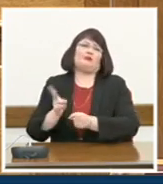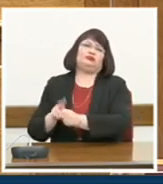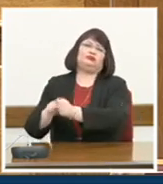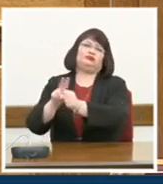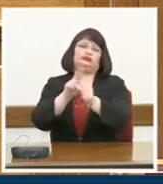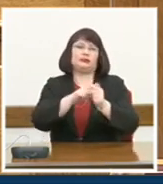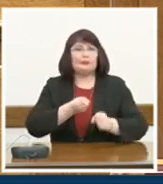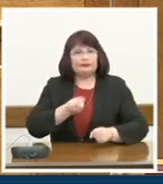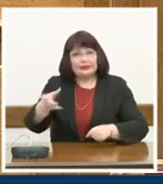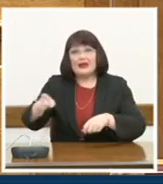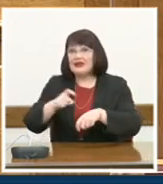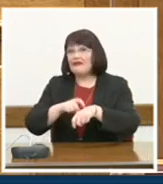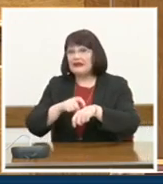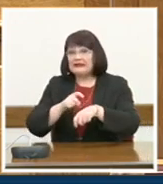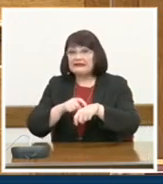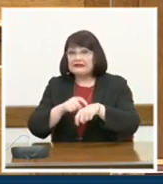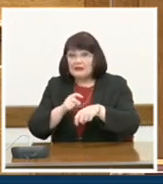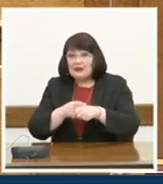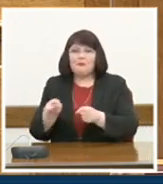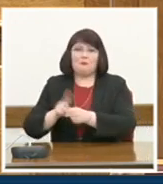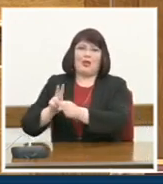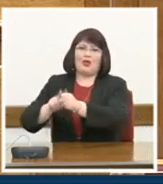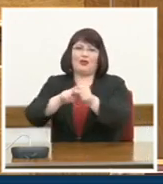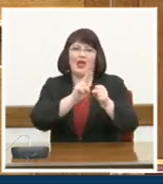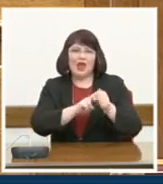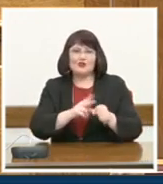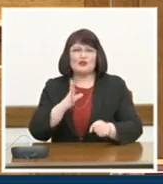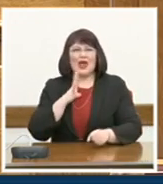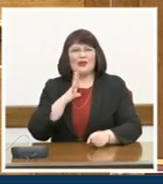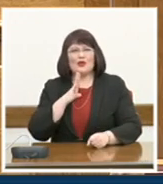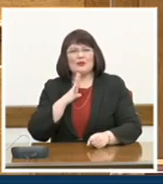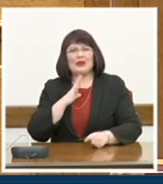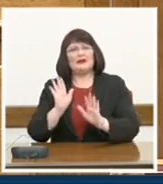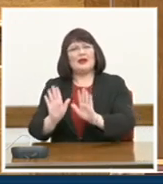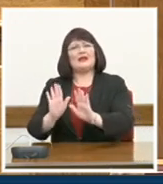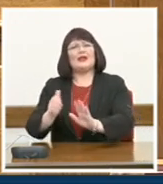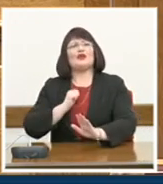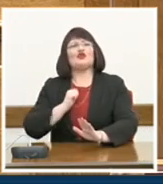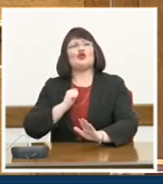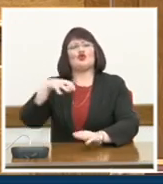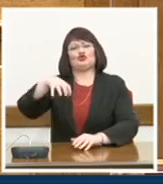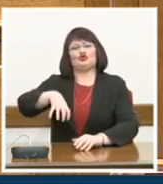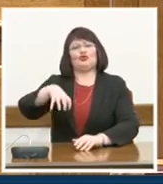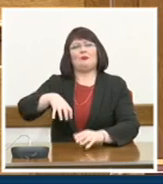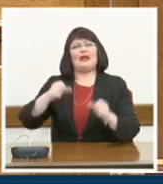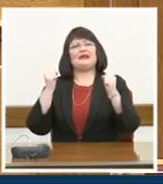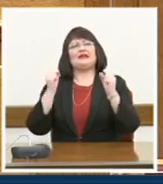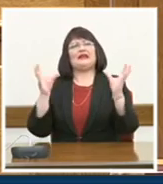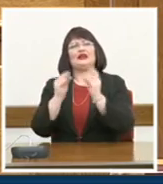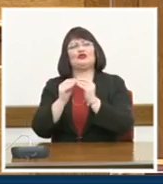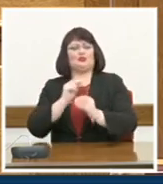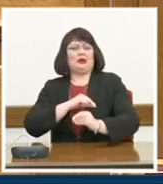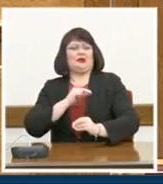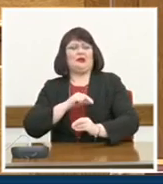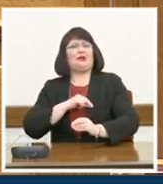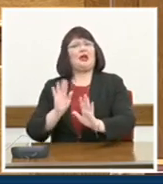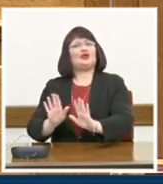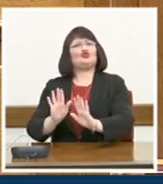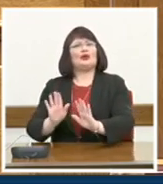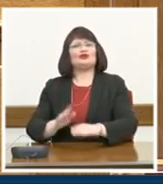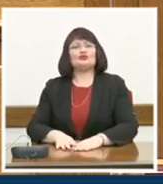συνεχίζουν να χάνονται προκειμένου να μην θίξει τα κέρδη του ιδιωτικού τομέα υγείας που θησαυρίζει. Μα τι μομφή